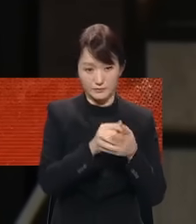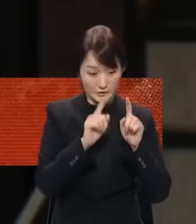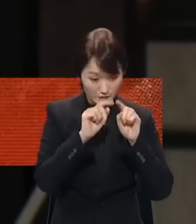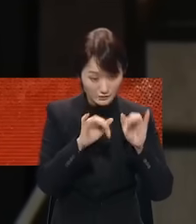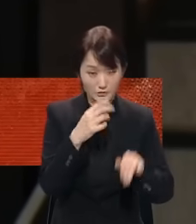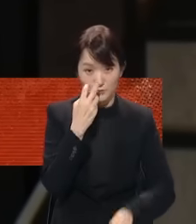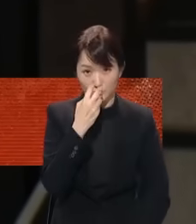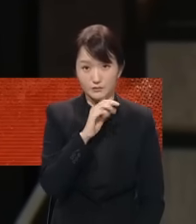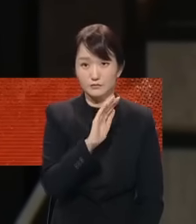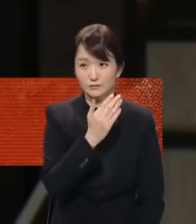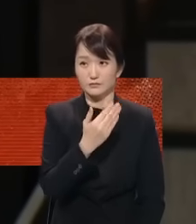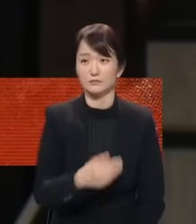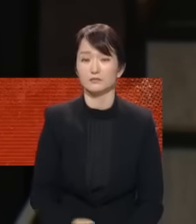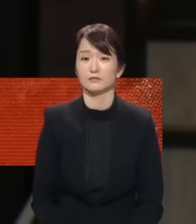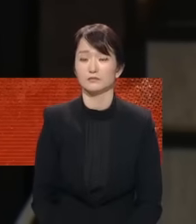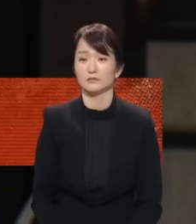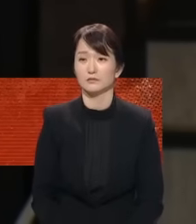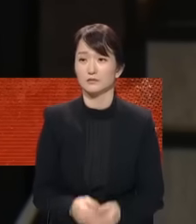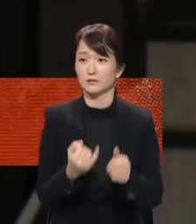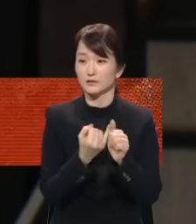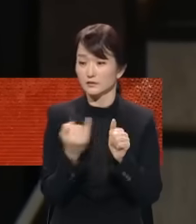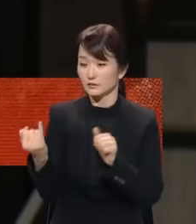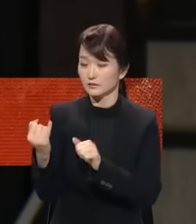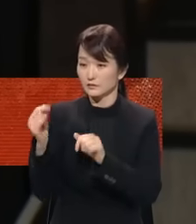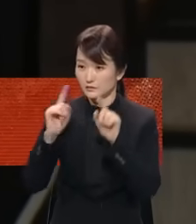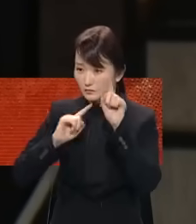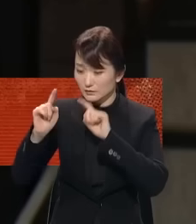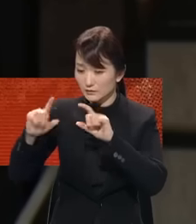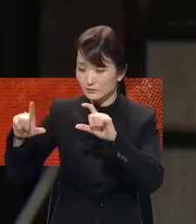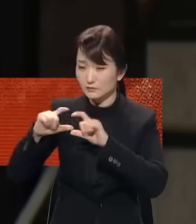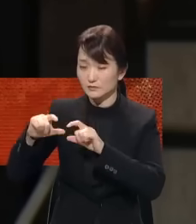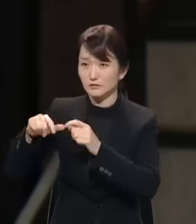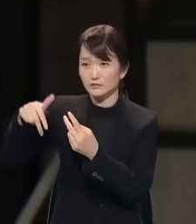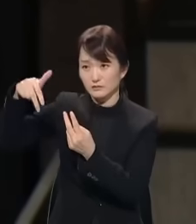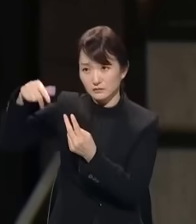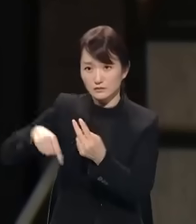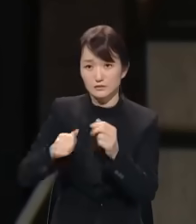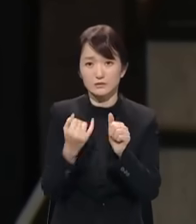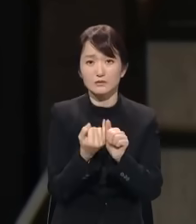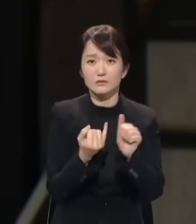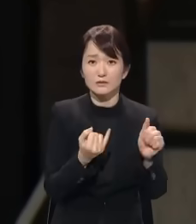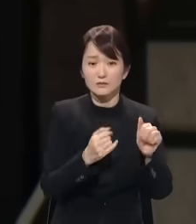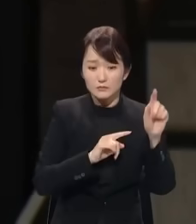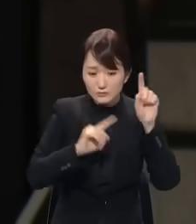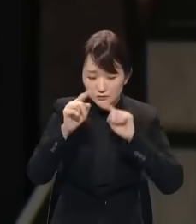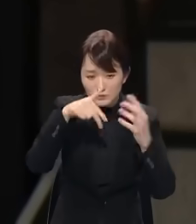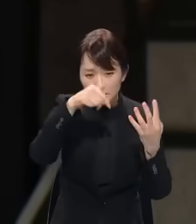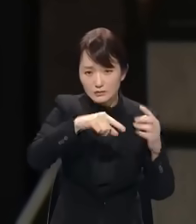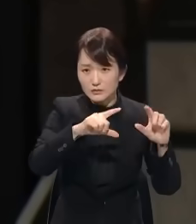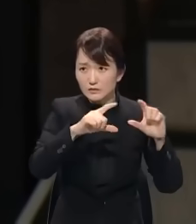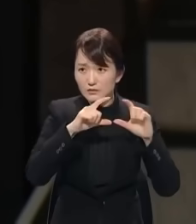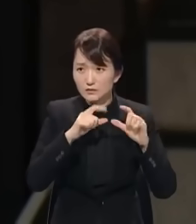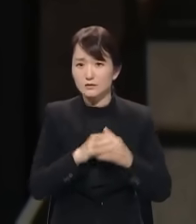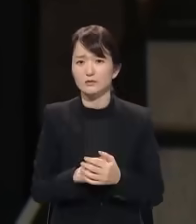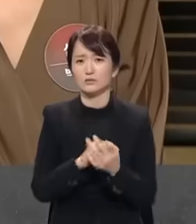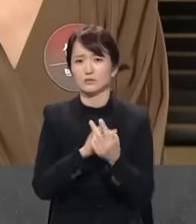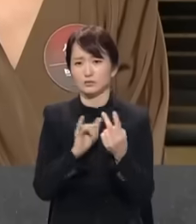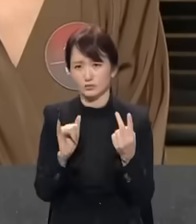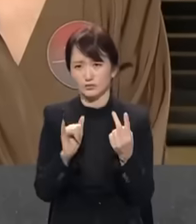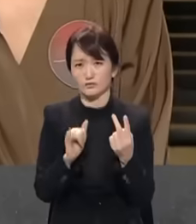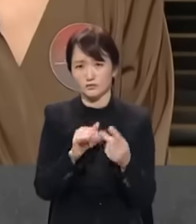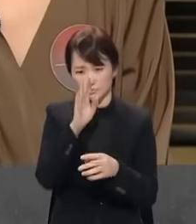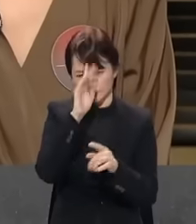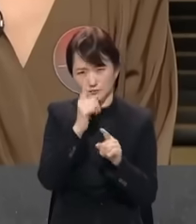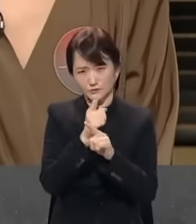받아야 되는데 사실 지금 아내는 전치 2주, 이 남편은 전치 4주 이 대리기사 부부가 둘 다 치료를 받고 있어요.